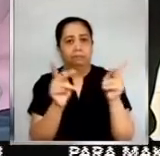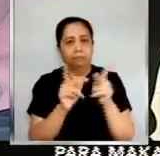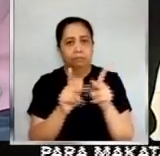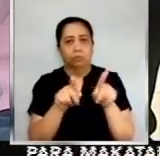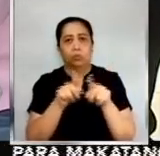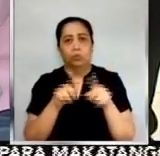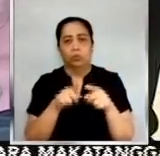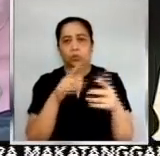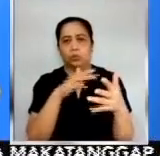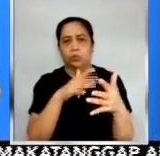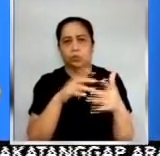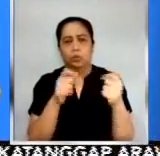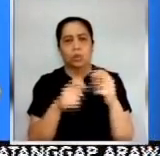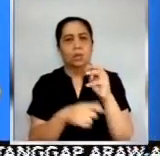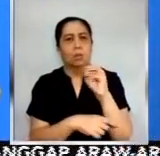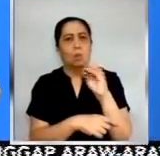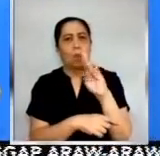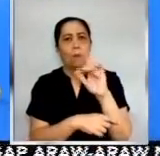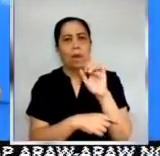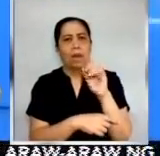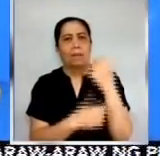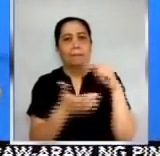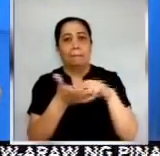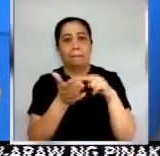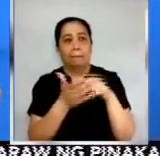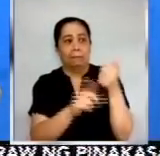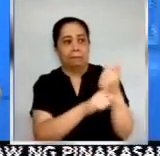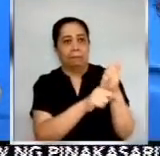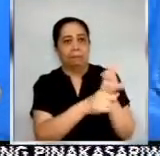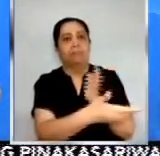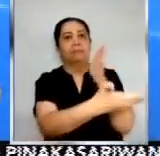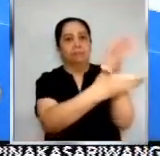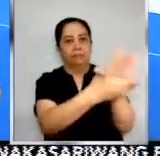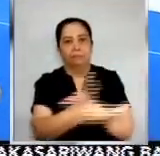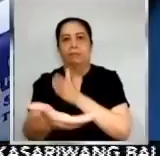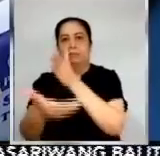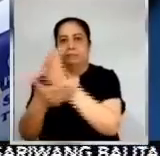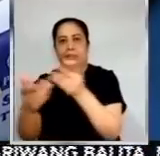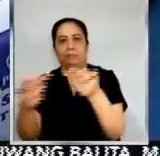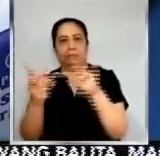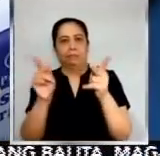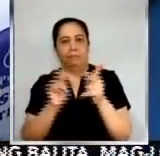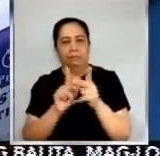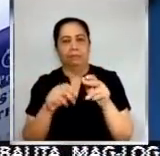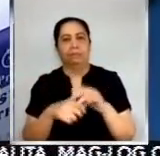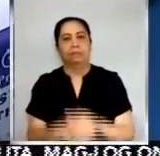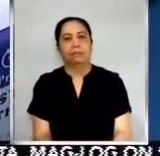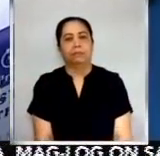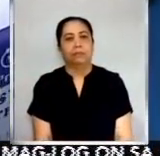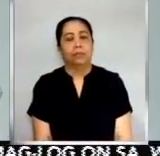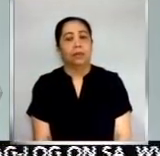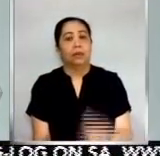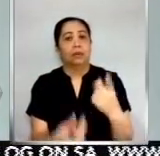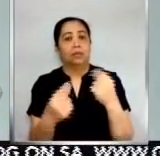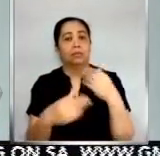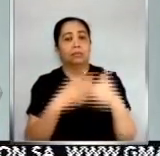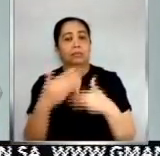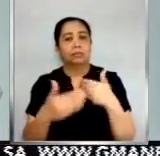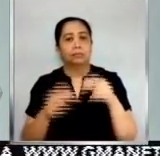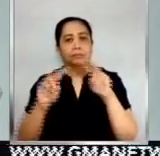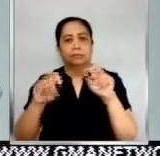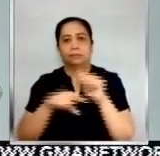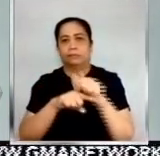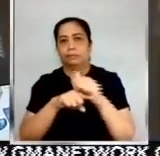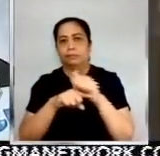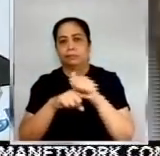ang mobile vaccine carrier kung saan ang magbabakuna ang pupunta sa mga babakunahan. Isa sa ilalim sa masusing training ang mga